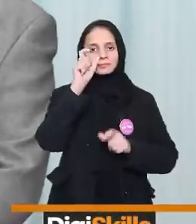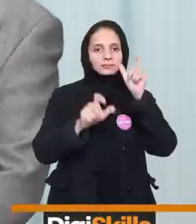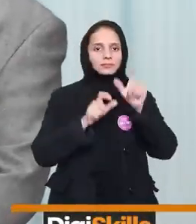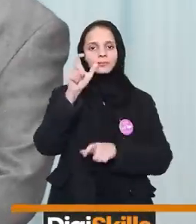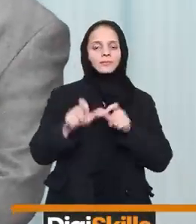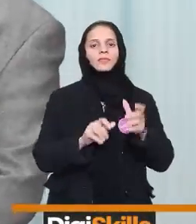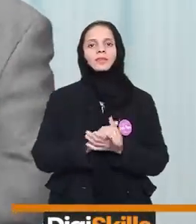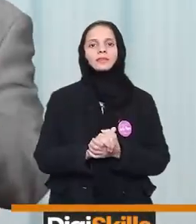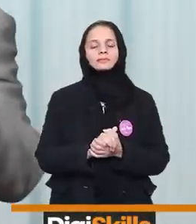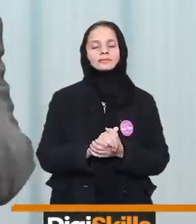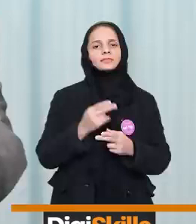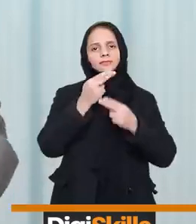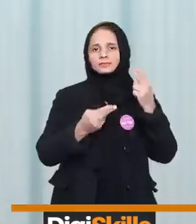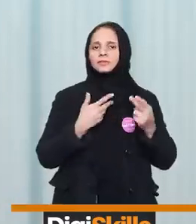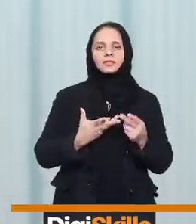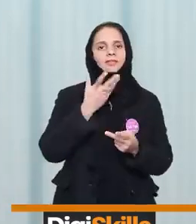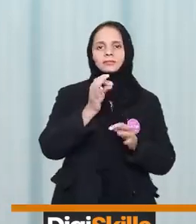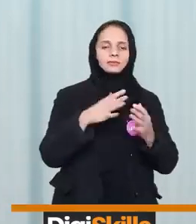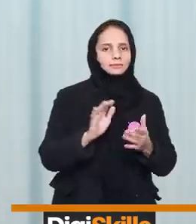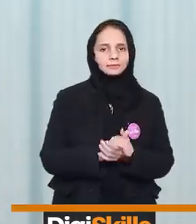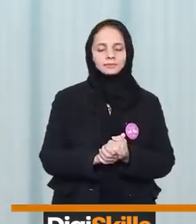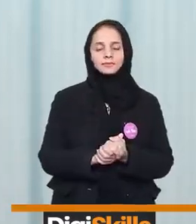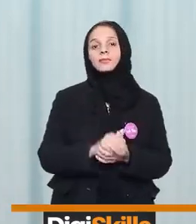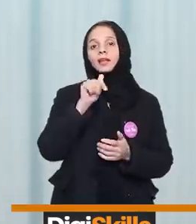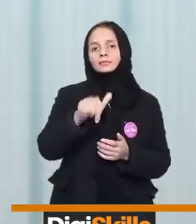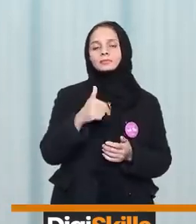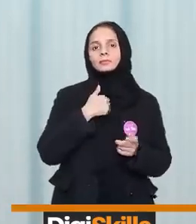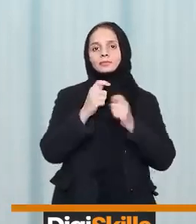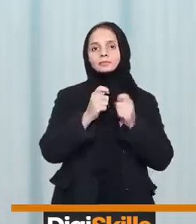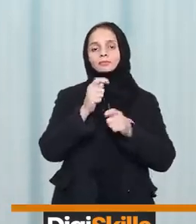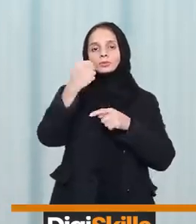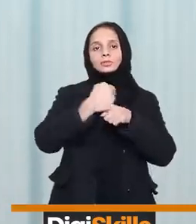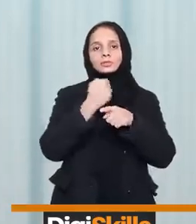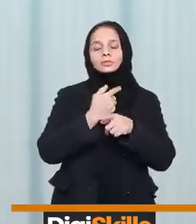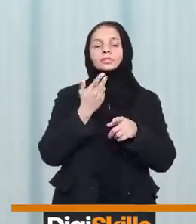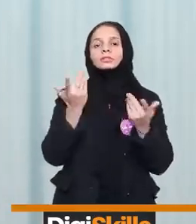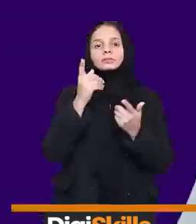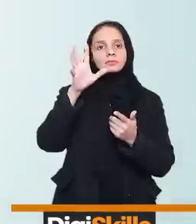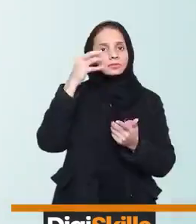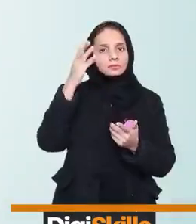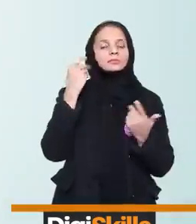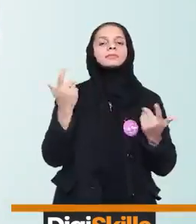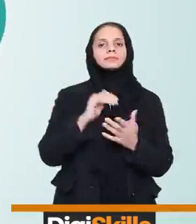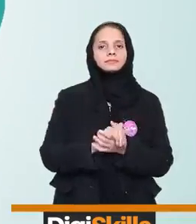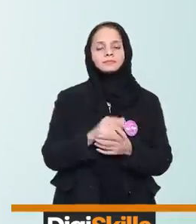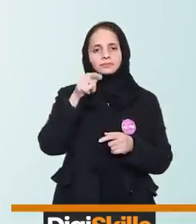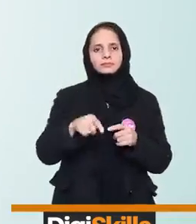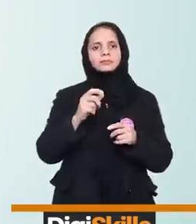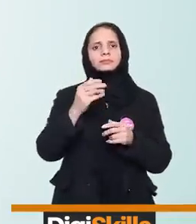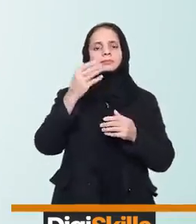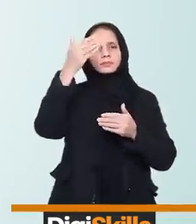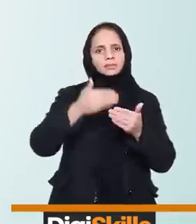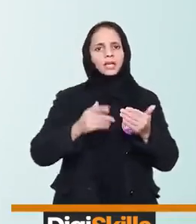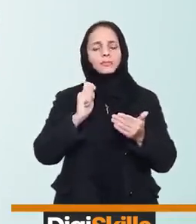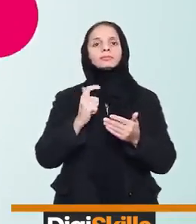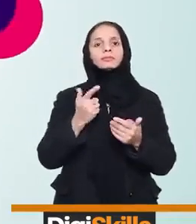خواتین و حضرات، تعارف ہو گیا. اب ہم بات کریں گے آپ کیا سیکھنے جا رہے ہیں. اس کورس میں یو آر